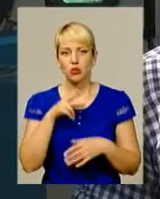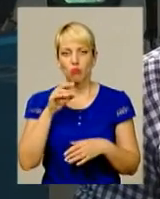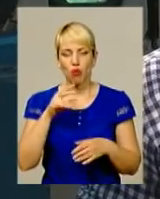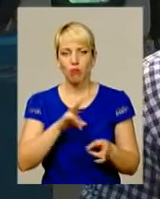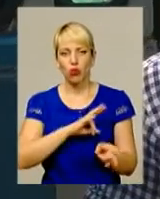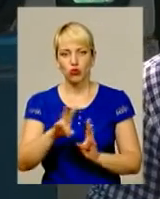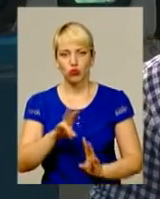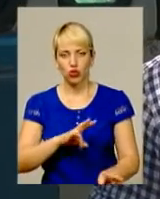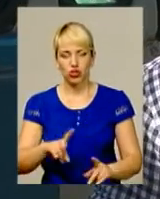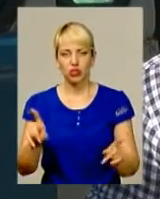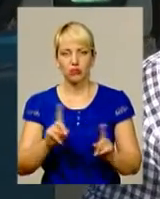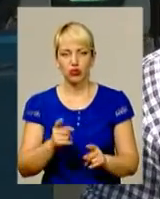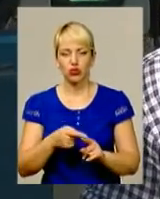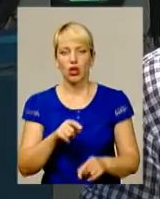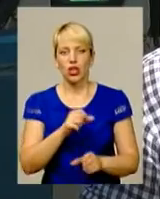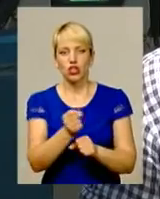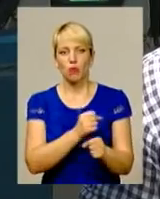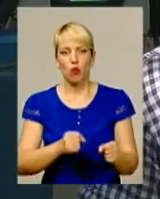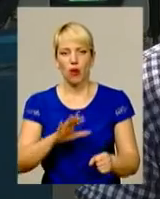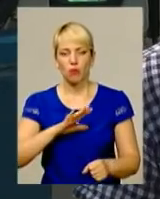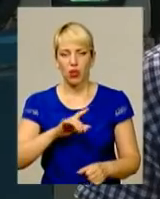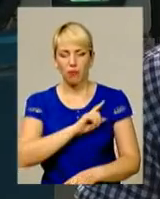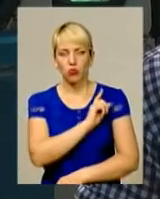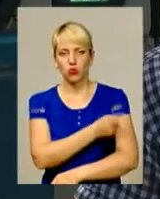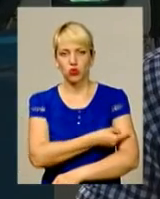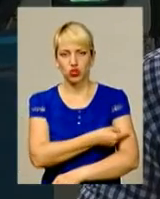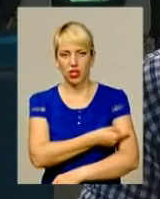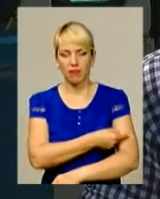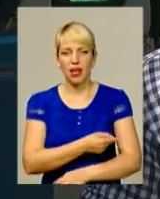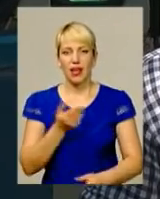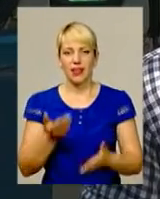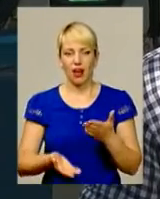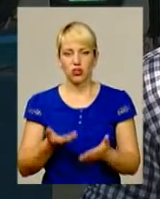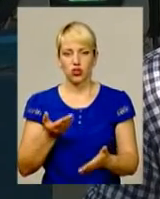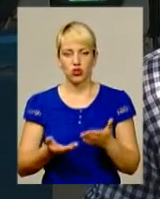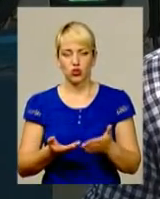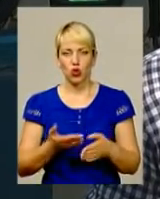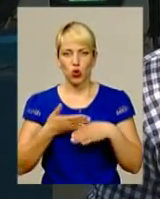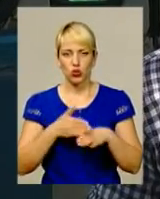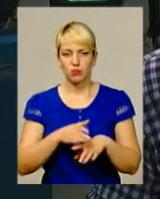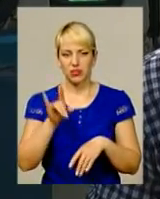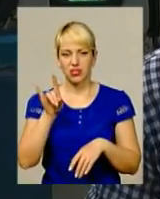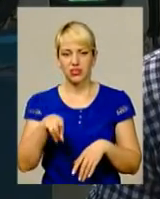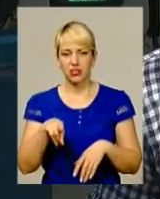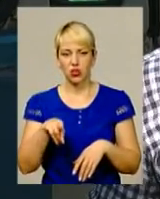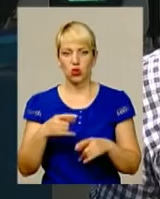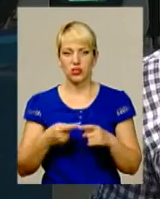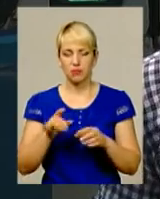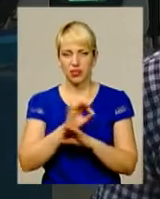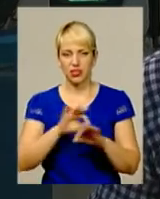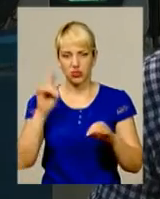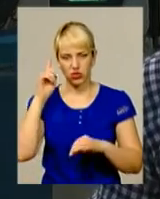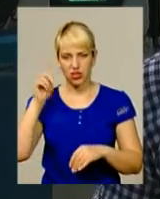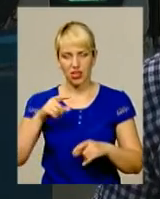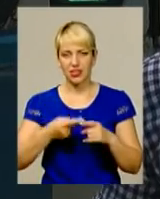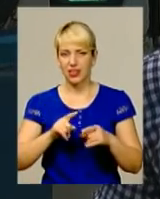пошкодженням, що зброя була досить потужна. Тобто, якщо розбито скло, всі прекрасно знають,